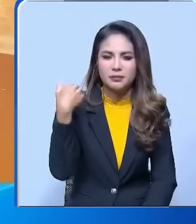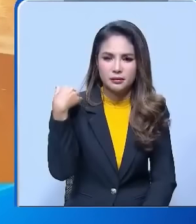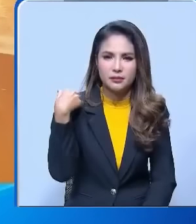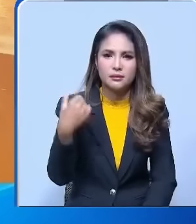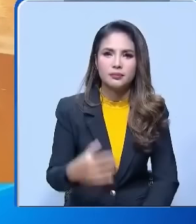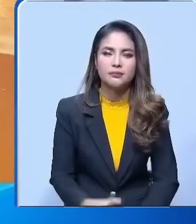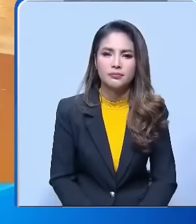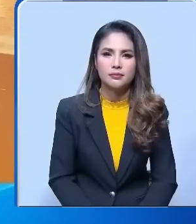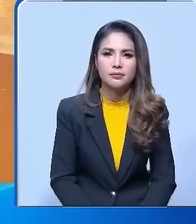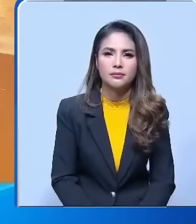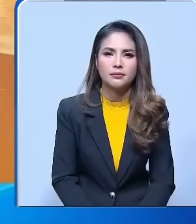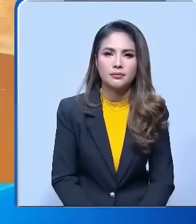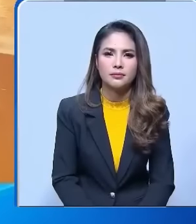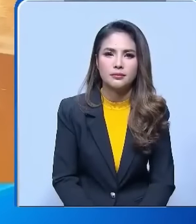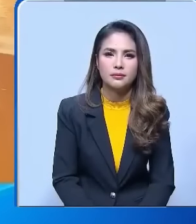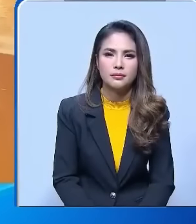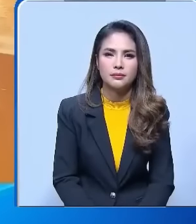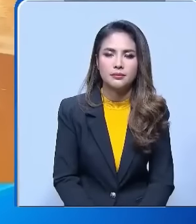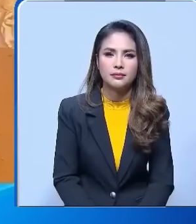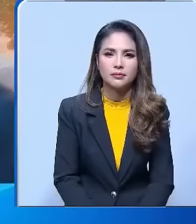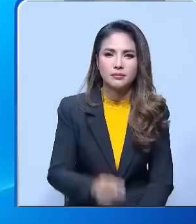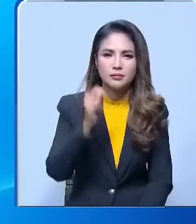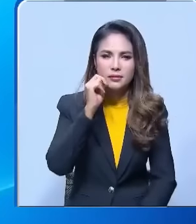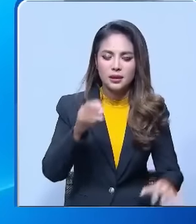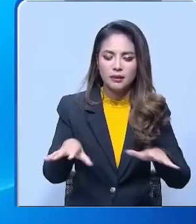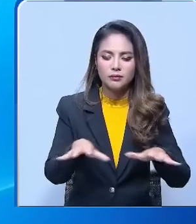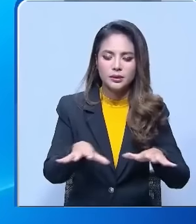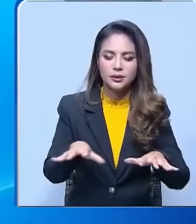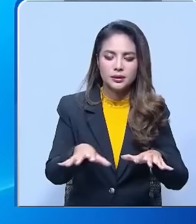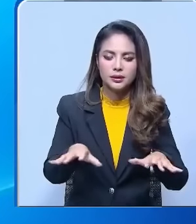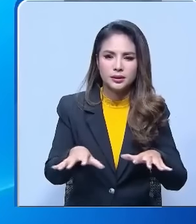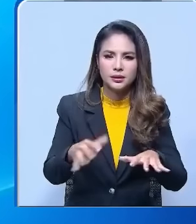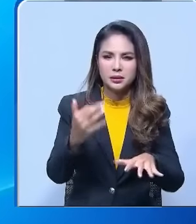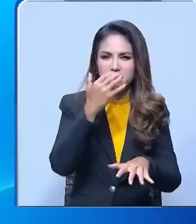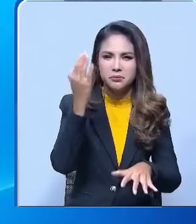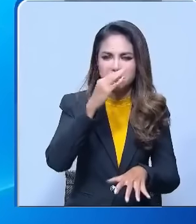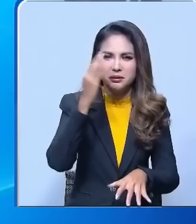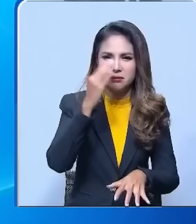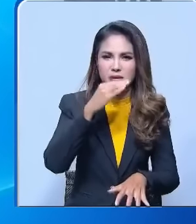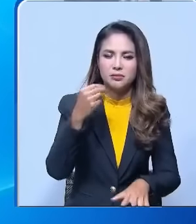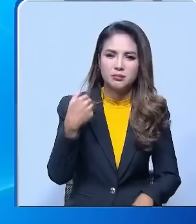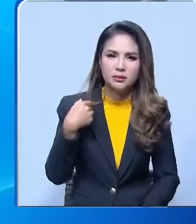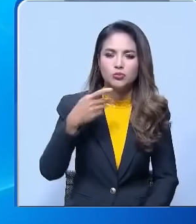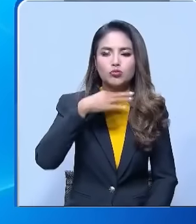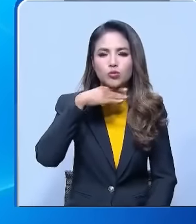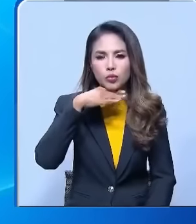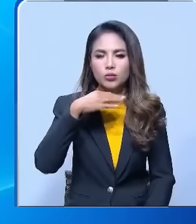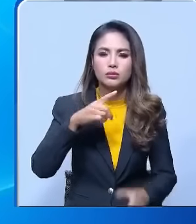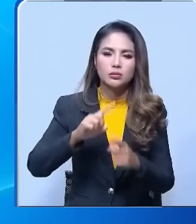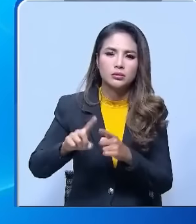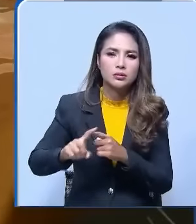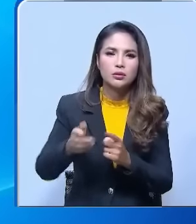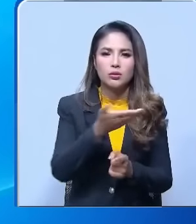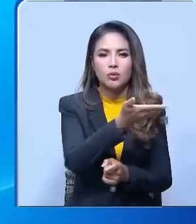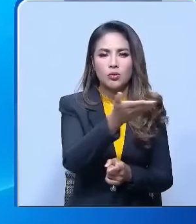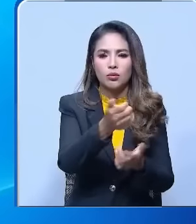ำก็นิ่งอยู่นะ ถูกต้อง น้ำนิ่งแบบนี้นี่หูเหม็นเลยนะ ใช่ค่ะมันก็เริ่มเน่าเริ่มมีสิ่งปฏิกูลต่างๆนะคะอยากให้เจ้าหน้าที่เนี่ยมาช่วยหน่อยต้องสูบ